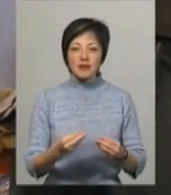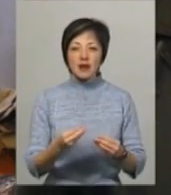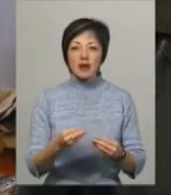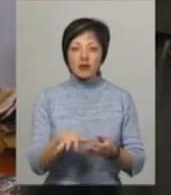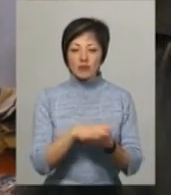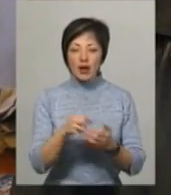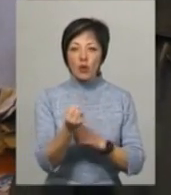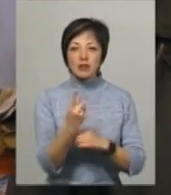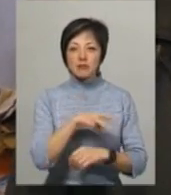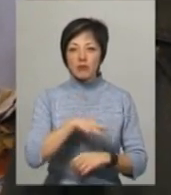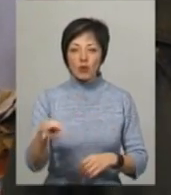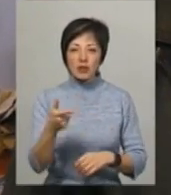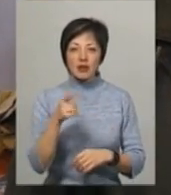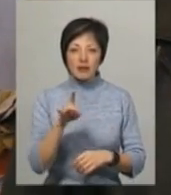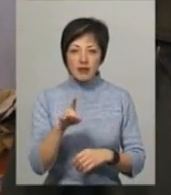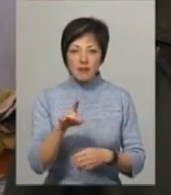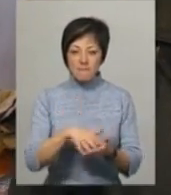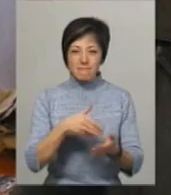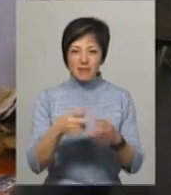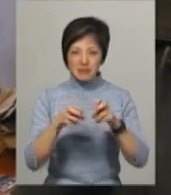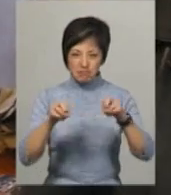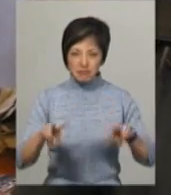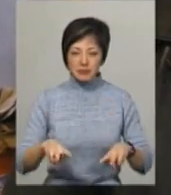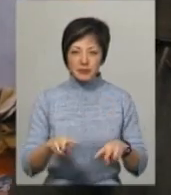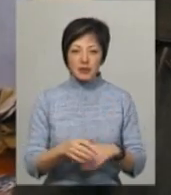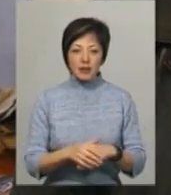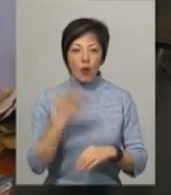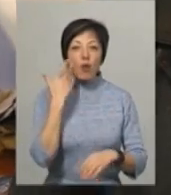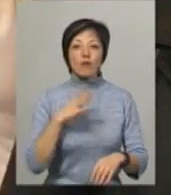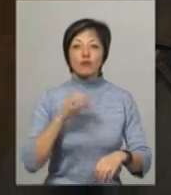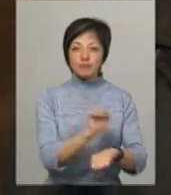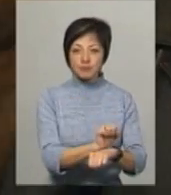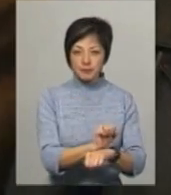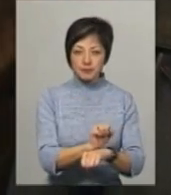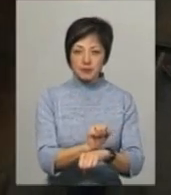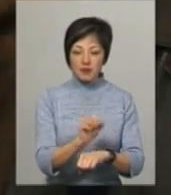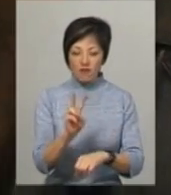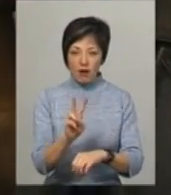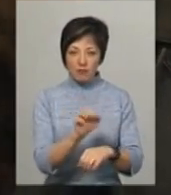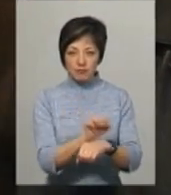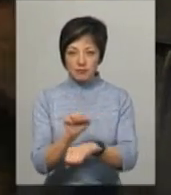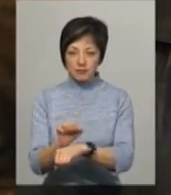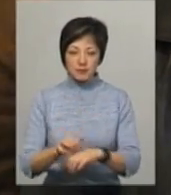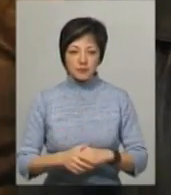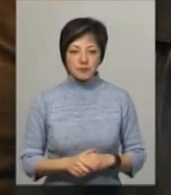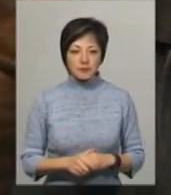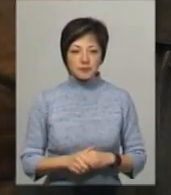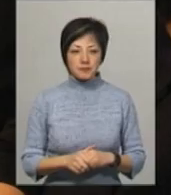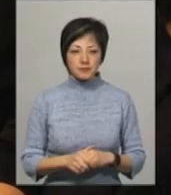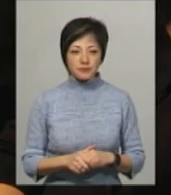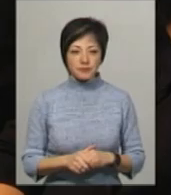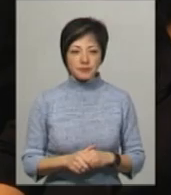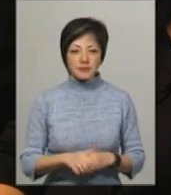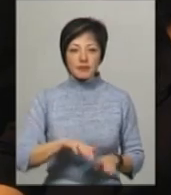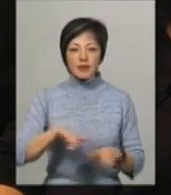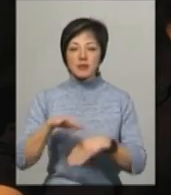мільйонів гривень мазута, як блок у нас, два блоки стояли. Один блок стояв в ППР, а другий блок, там сталася маленька ситуація.